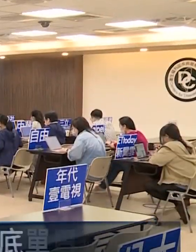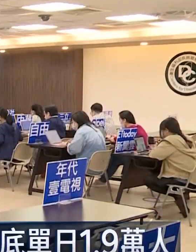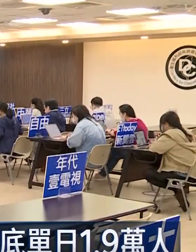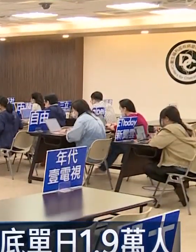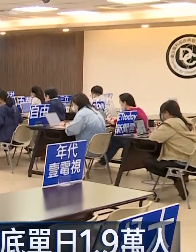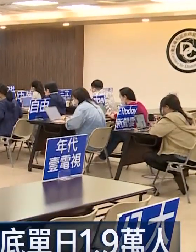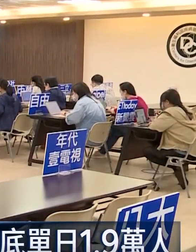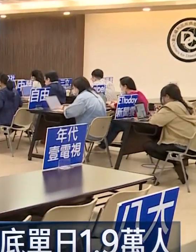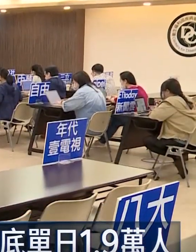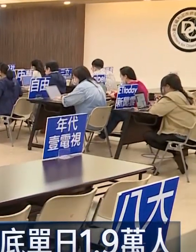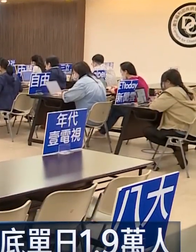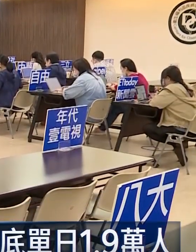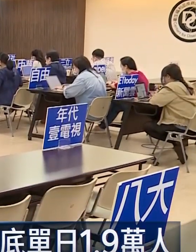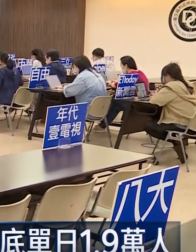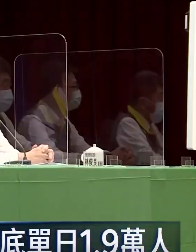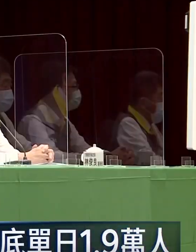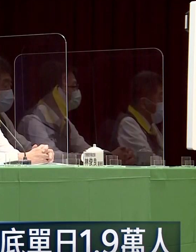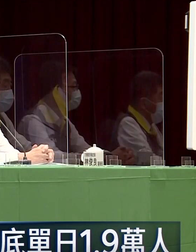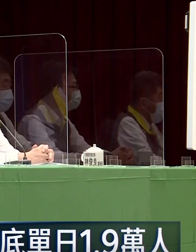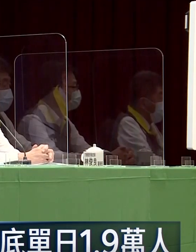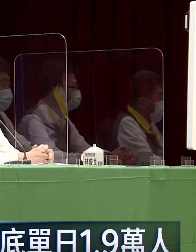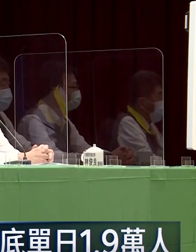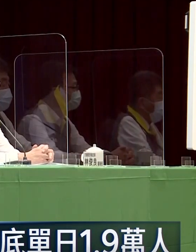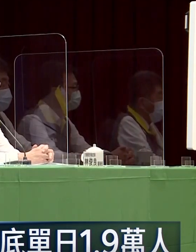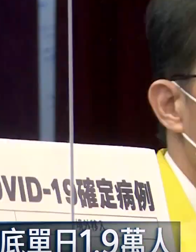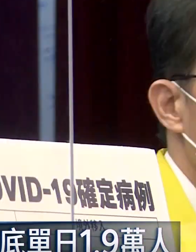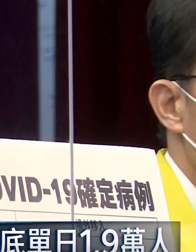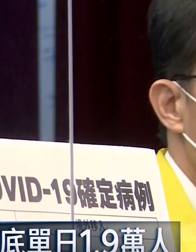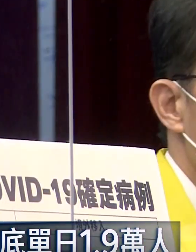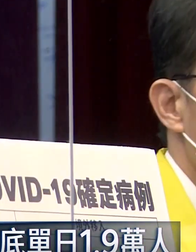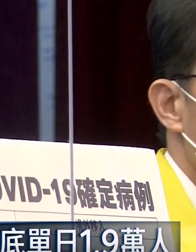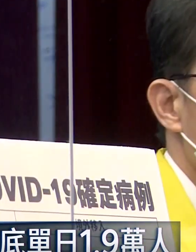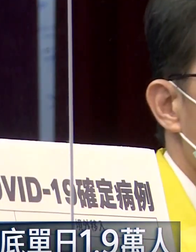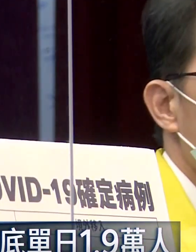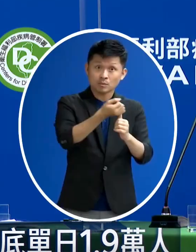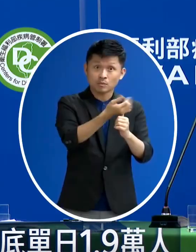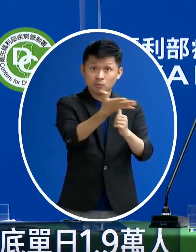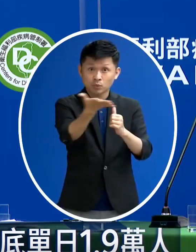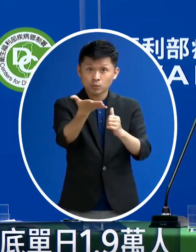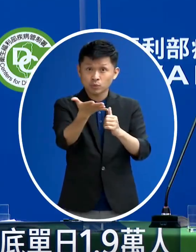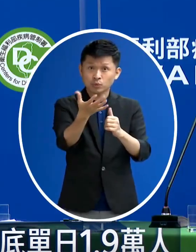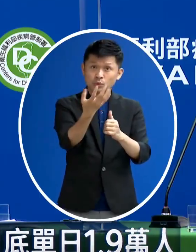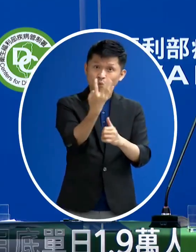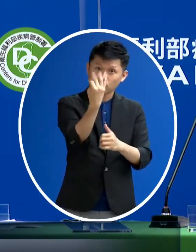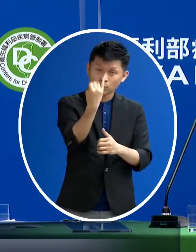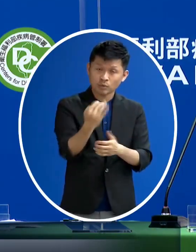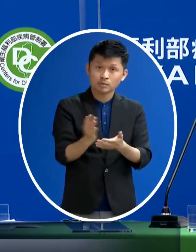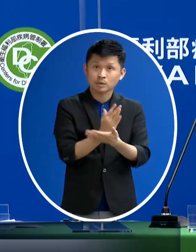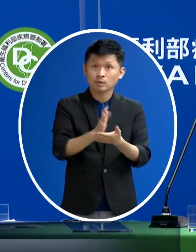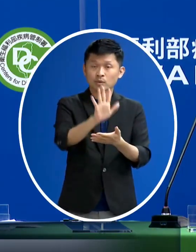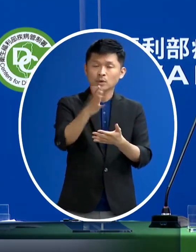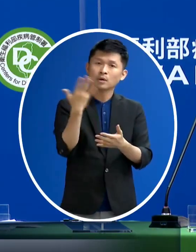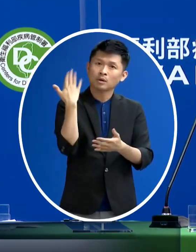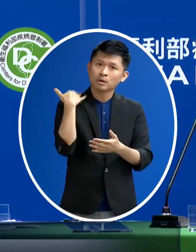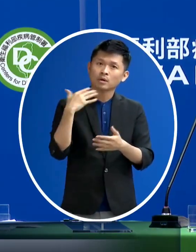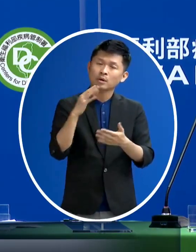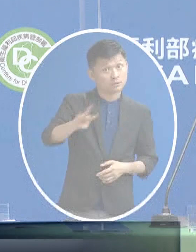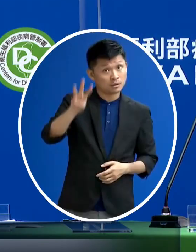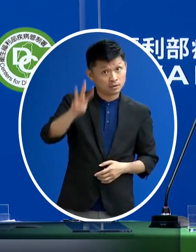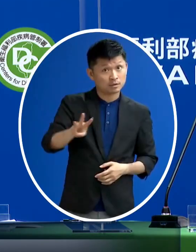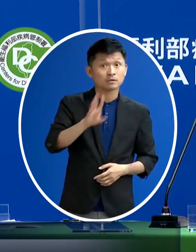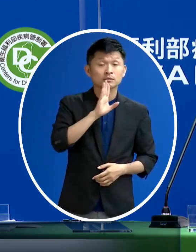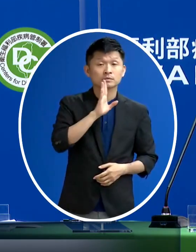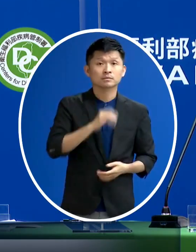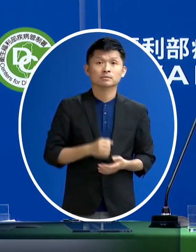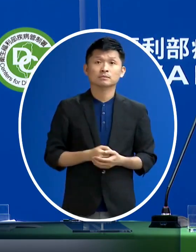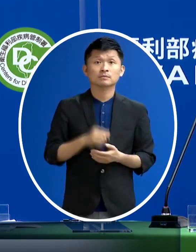土确诊案例增长快速，指挥中心内部评估，全台每天新增确诊数。 那在最早我们那时候估大概是13000，这